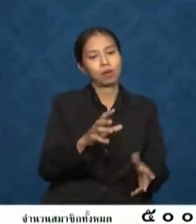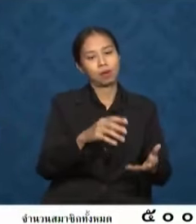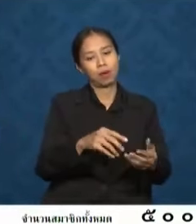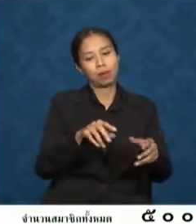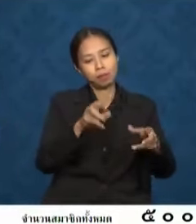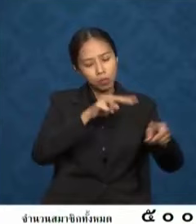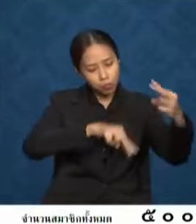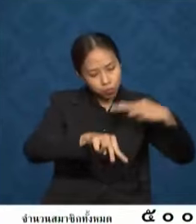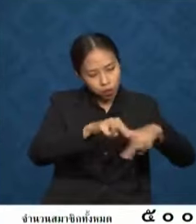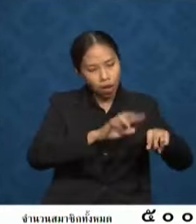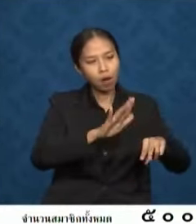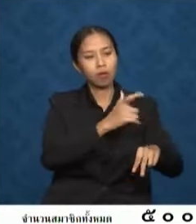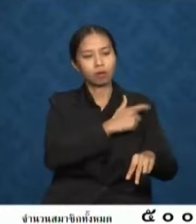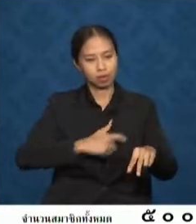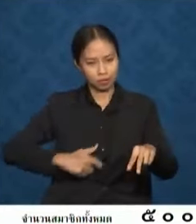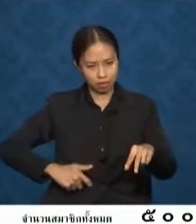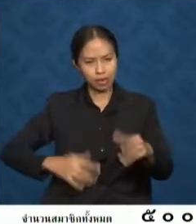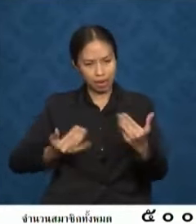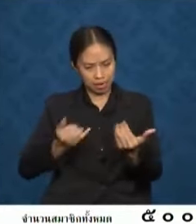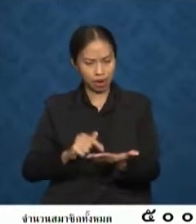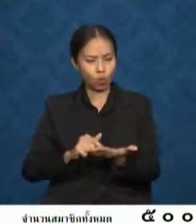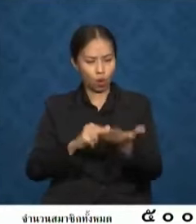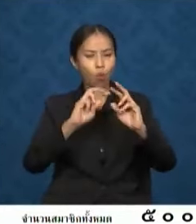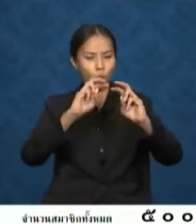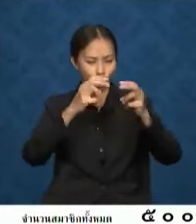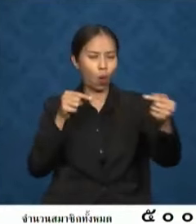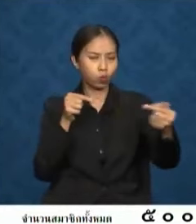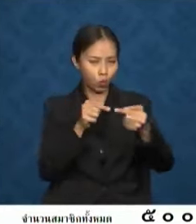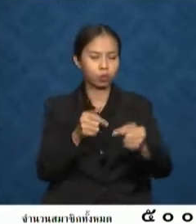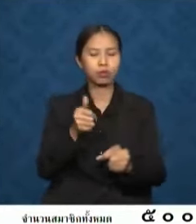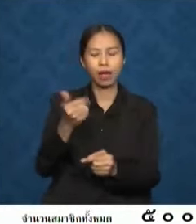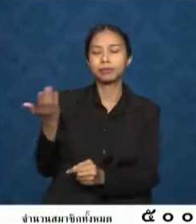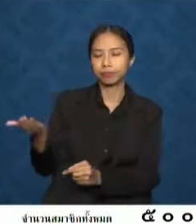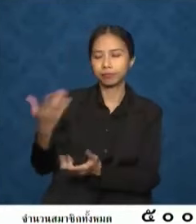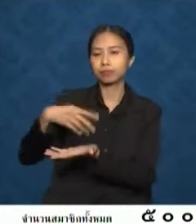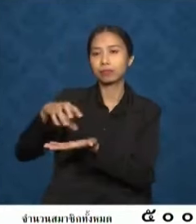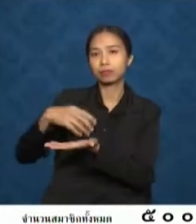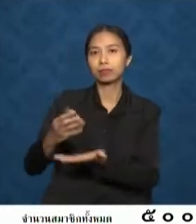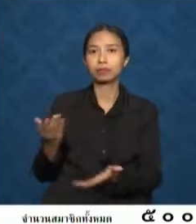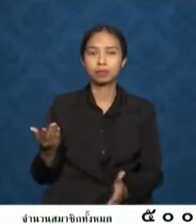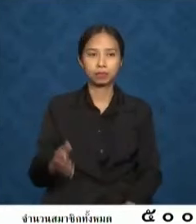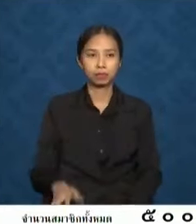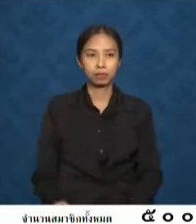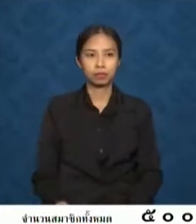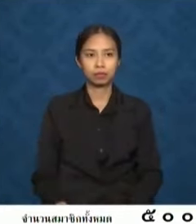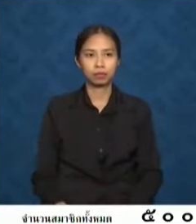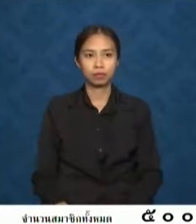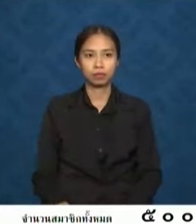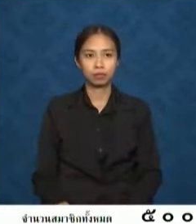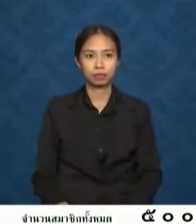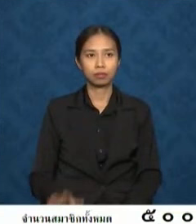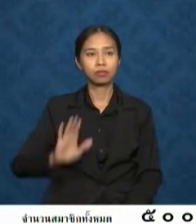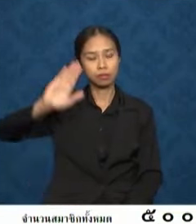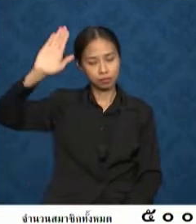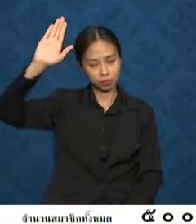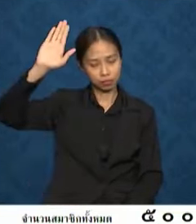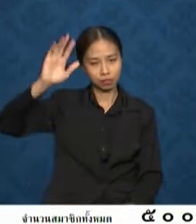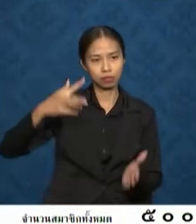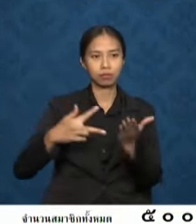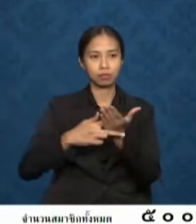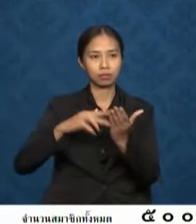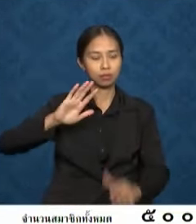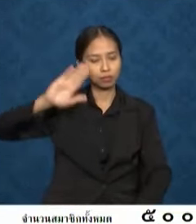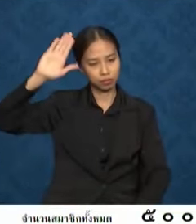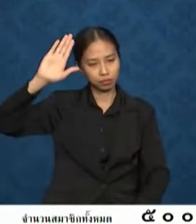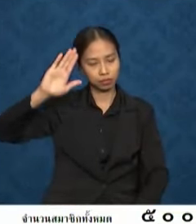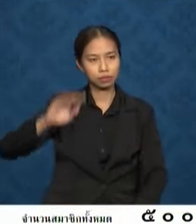ด้วยเพราะฉะนั้นยังอยู่ในยตินะครับขออนุญาตนะครับเชิญท่านวิโรจต่อครับท่านท่านท่านประธานครับท่าน